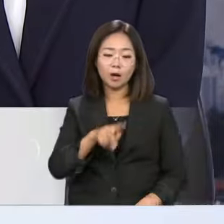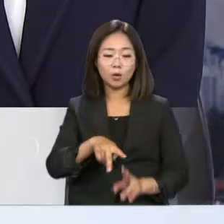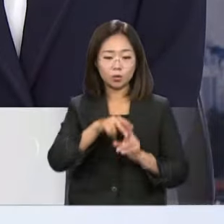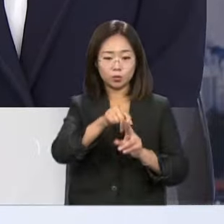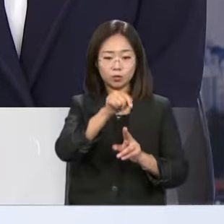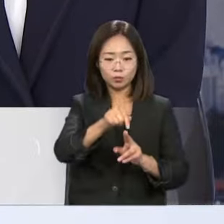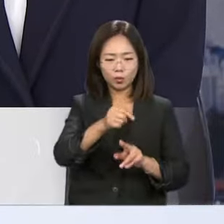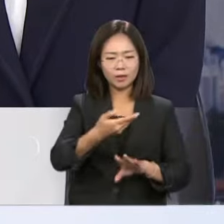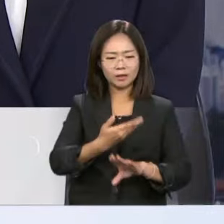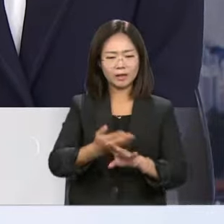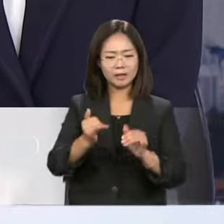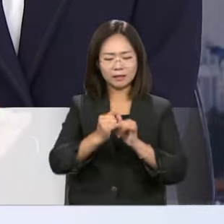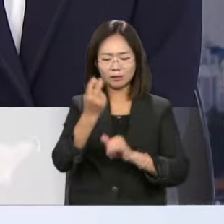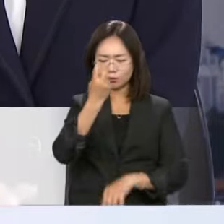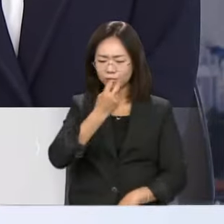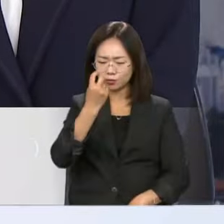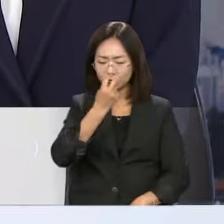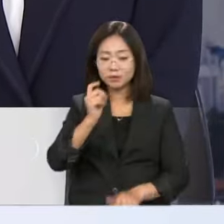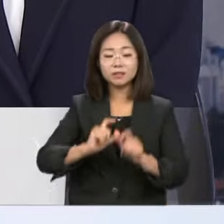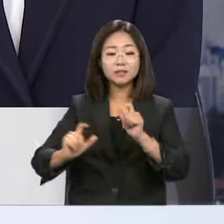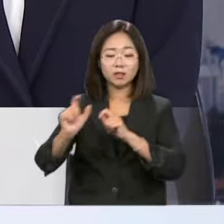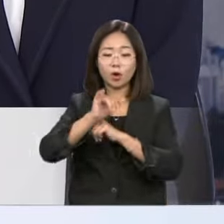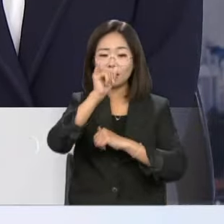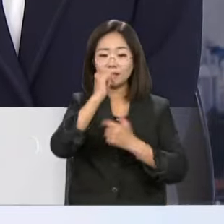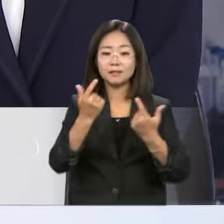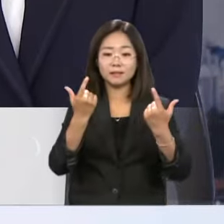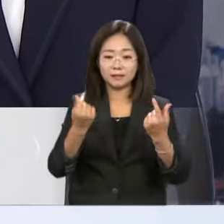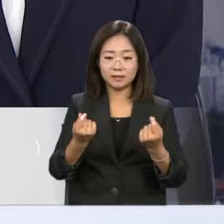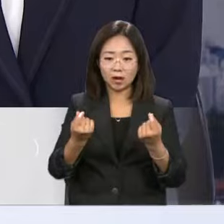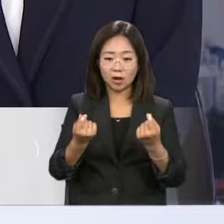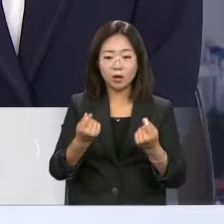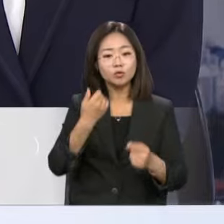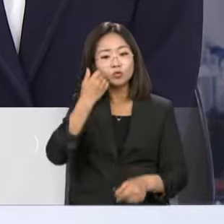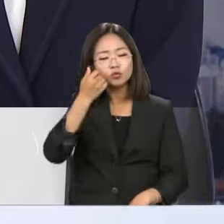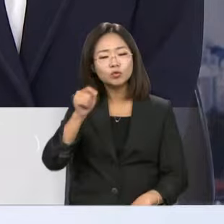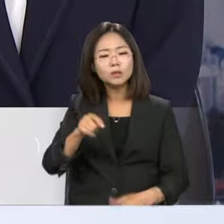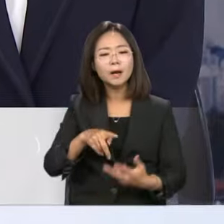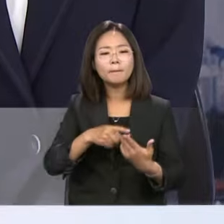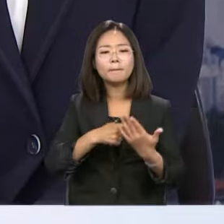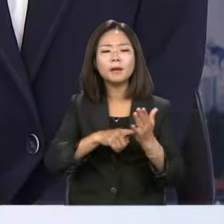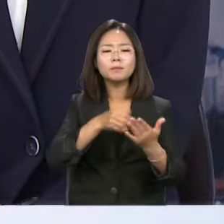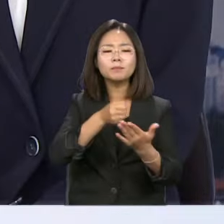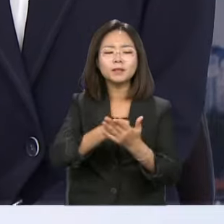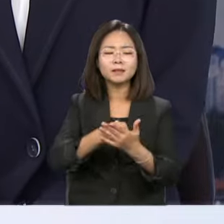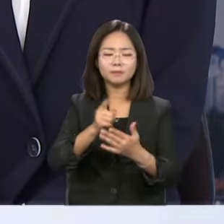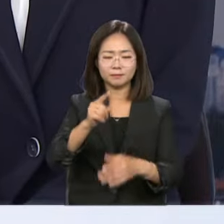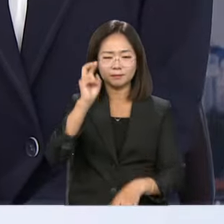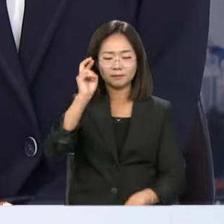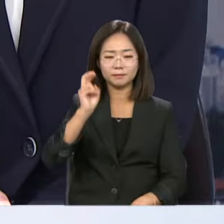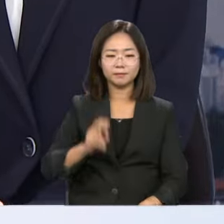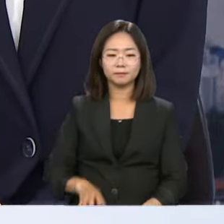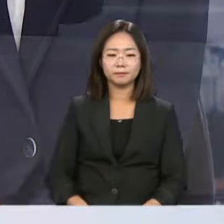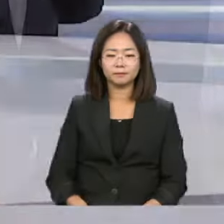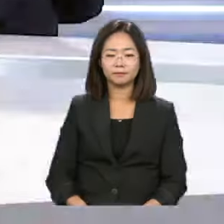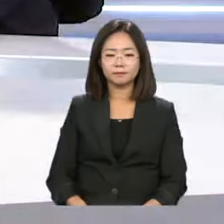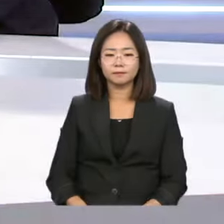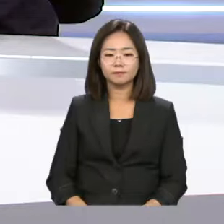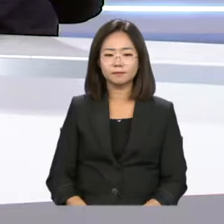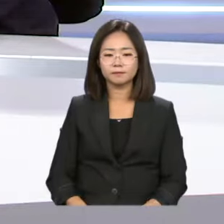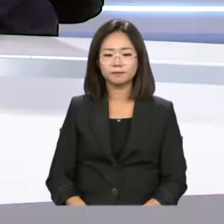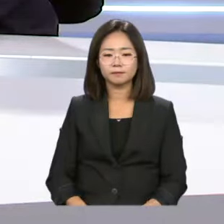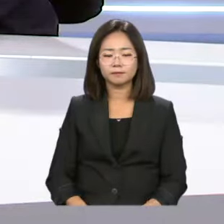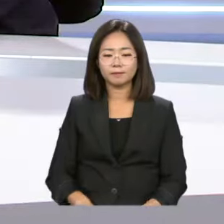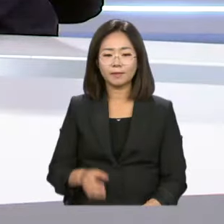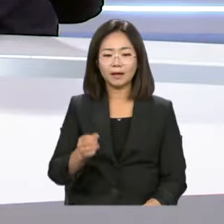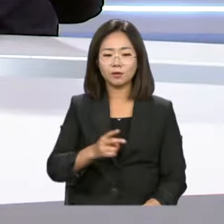가운데 새롭게 검증에 참 착수한 인사도 있다면서 의외의 인물이 발탁될 가능성도 열어둔 상태입니다네 자 그리고